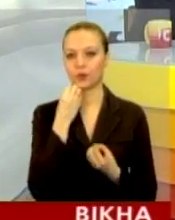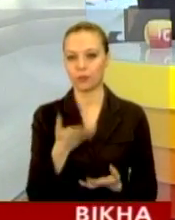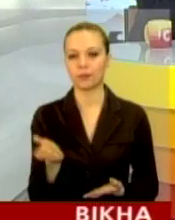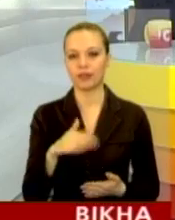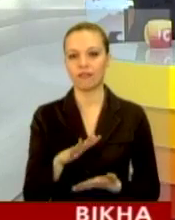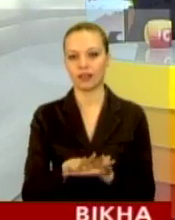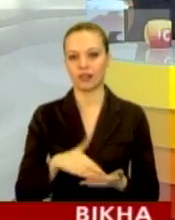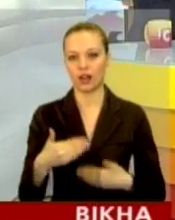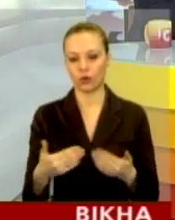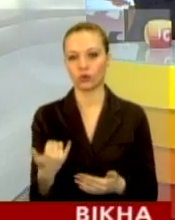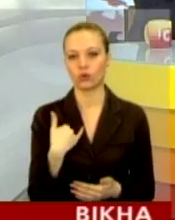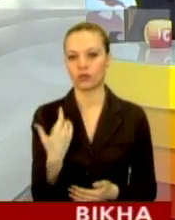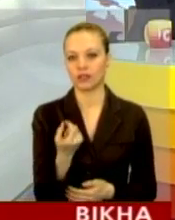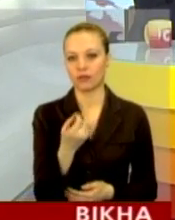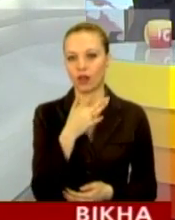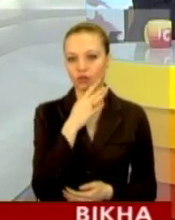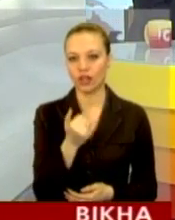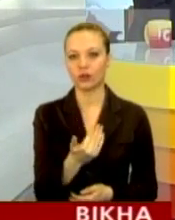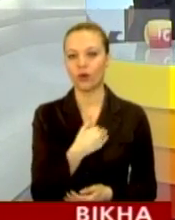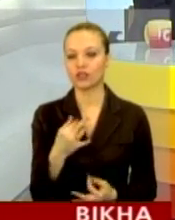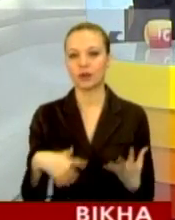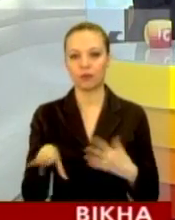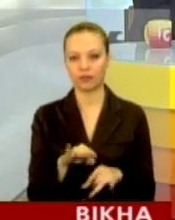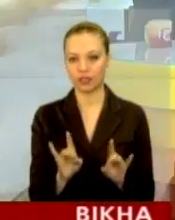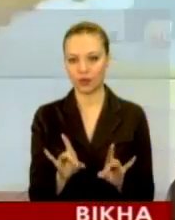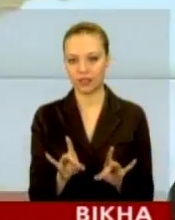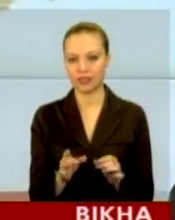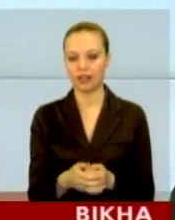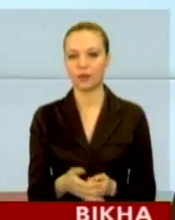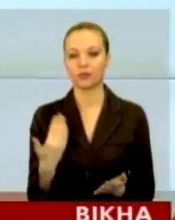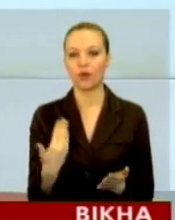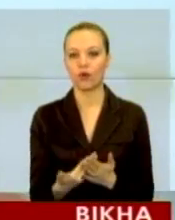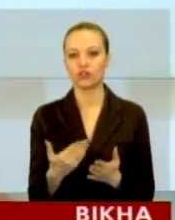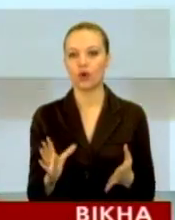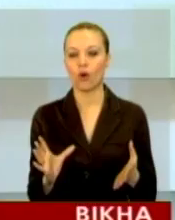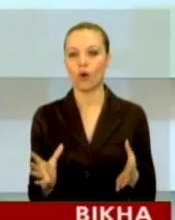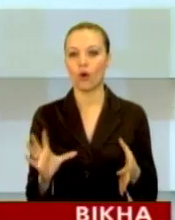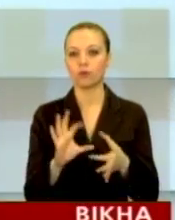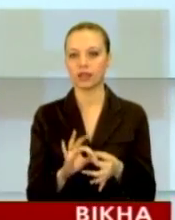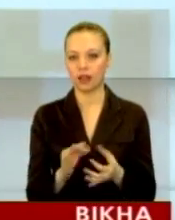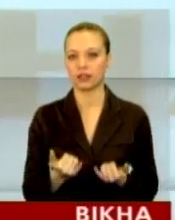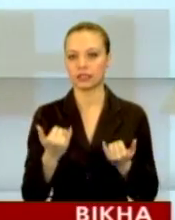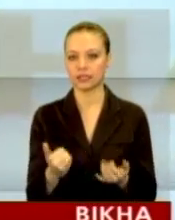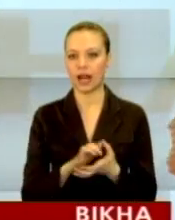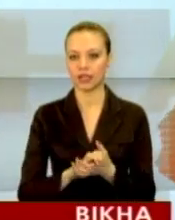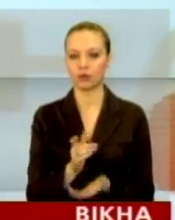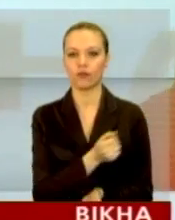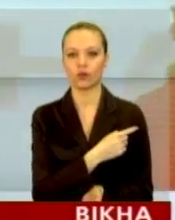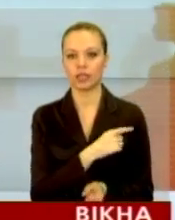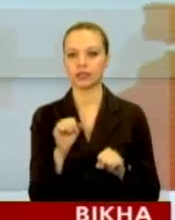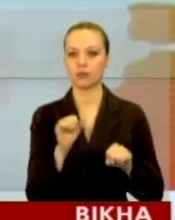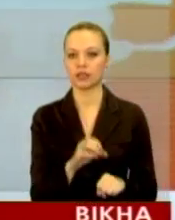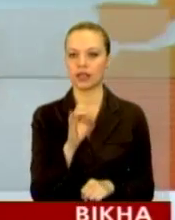далі рухаємося. У нас мало часу і хочеться про все розказати. Отже, об'єдналися заради миру в Одесі